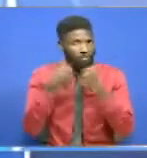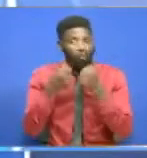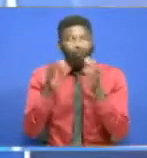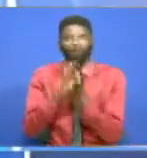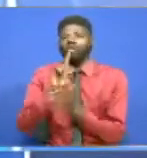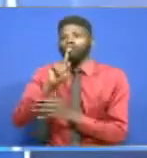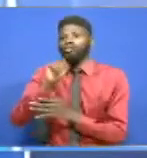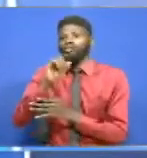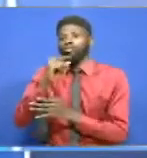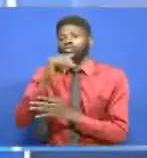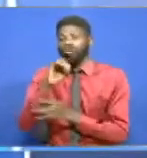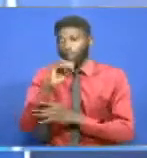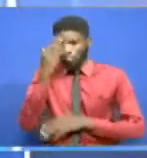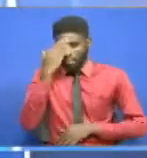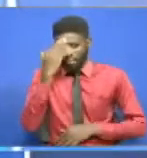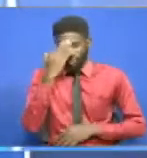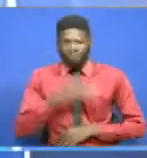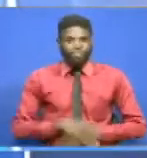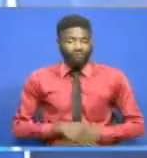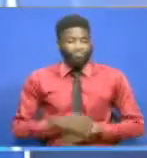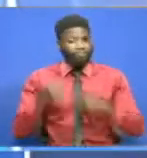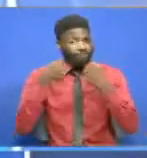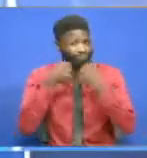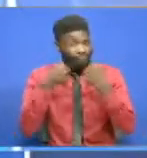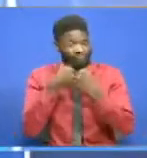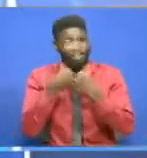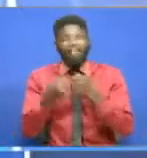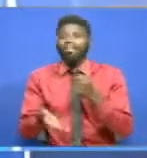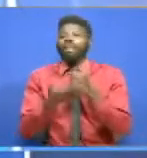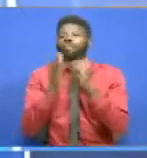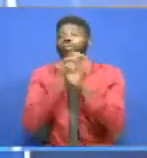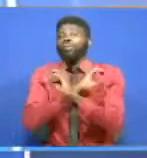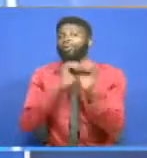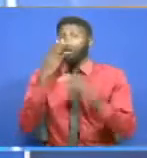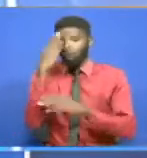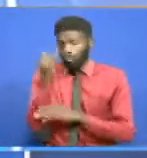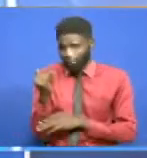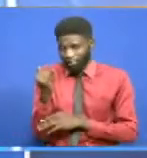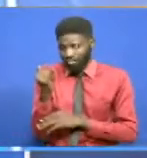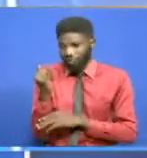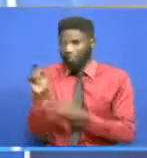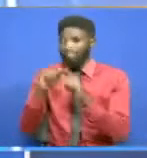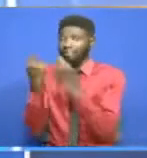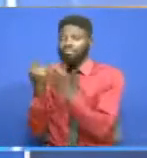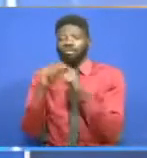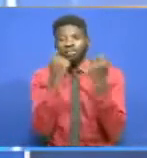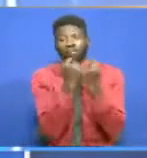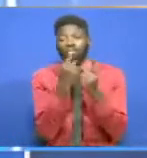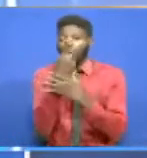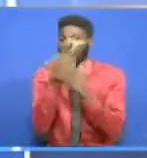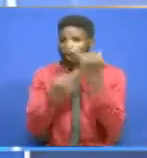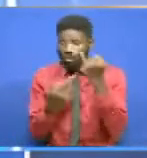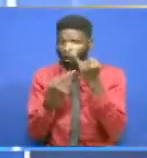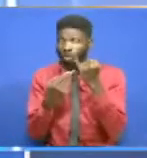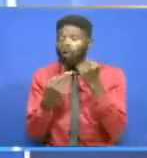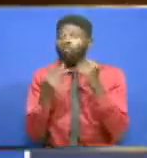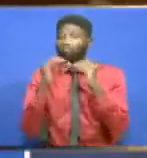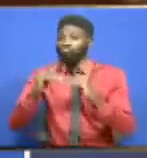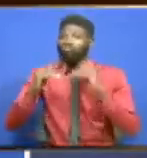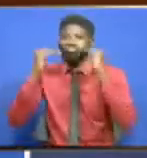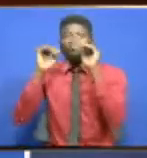ya Jumatatu. Mchuano huo hauna umuhimu wowote kwani tayari timu zote mbili zimebanduliwa kwenye mechi hizo za kufuzu.